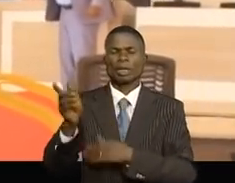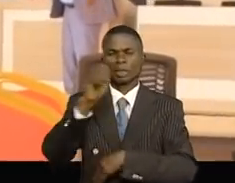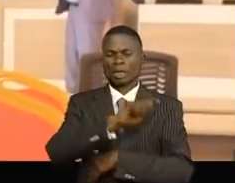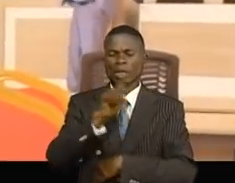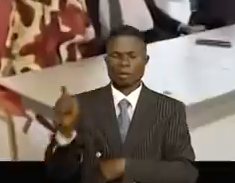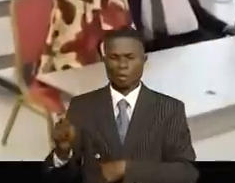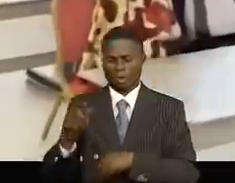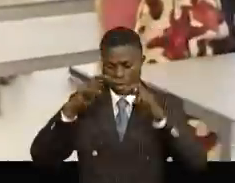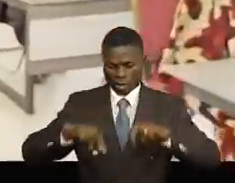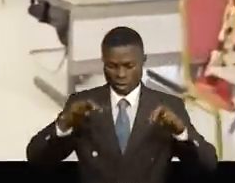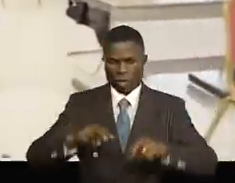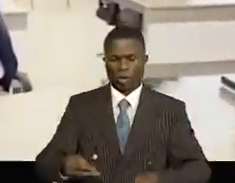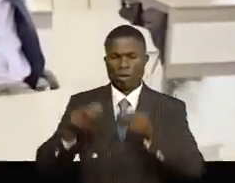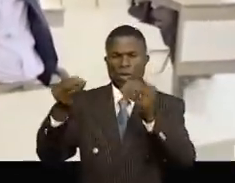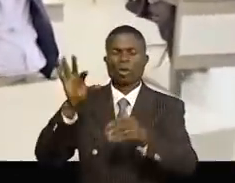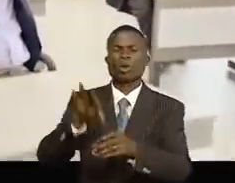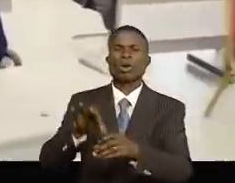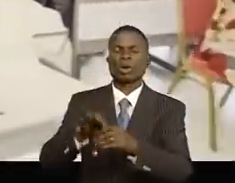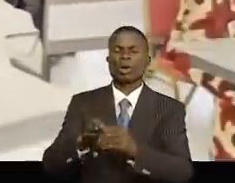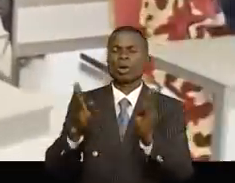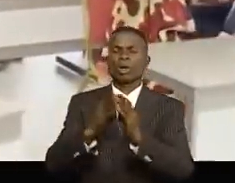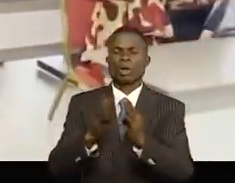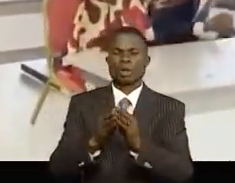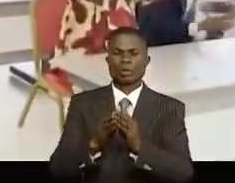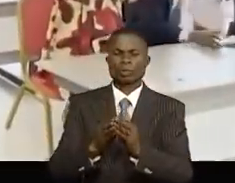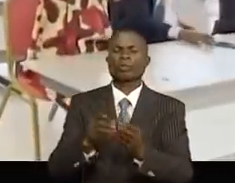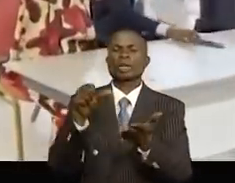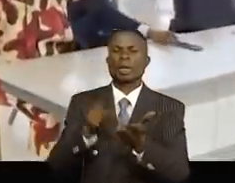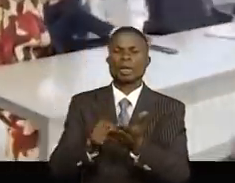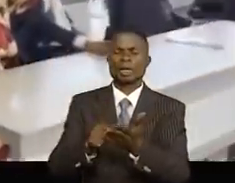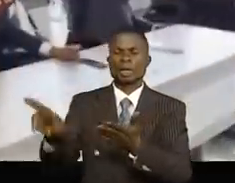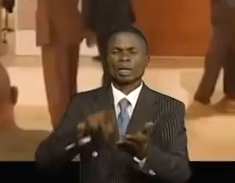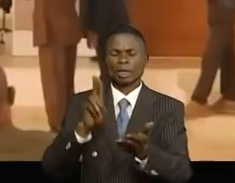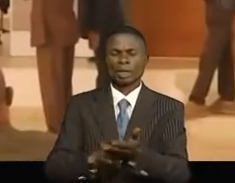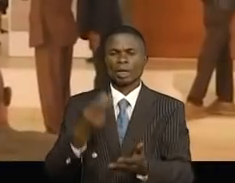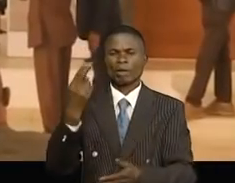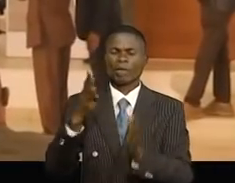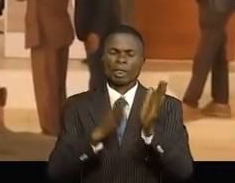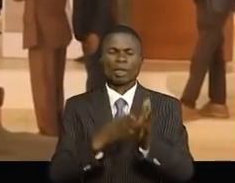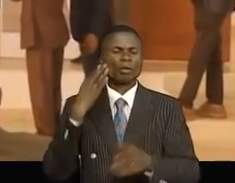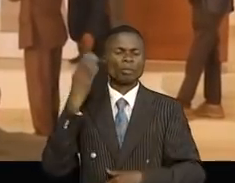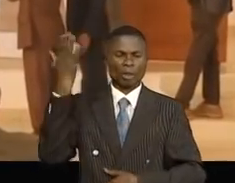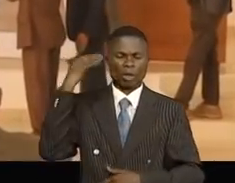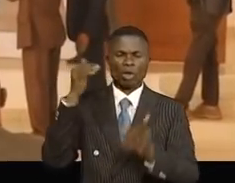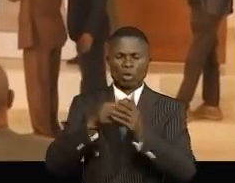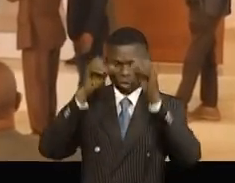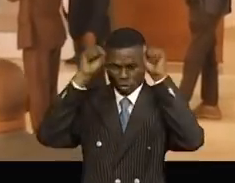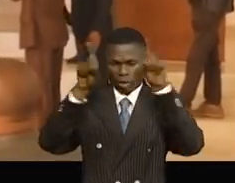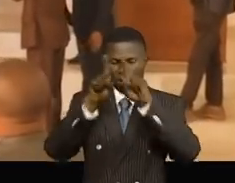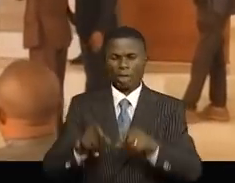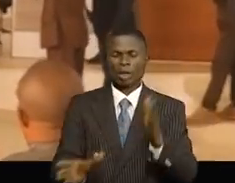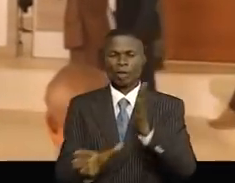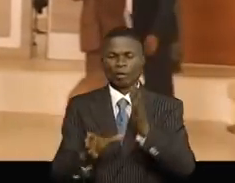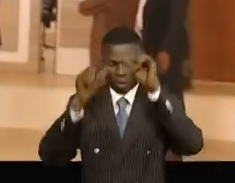été question d'examiner et de soumettre au vote de l'Assemblée plénière les pétitions signées depuis le 29 mars dernier contre le président et le vice